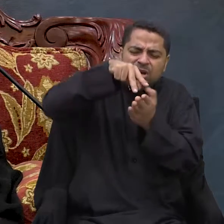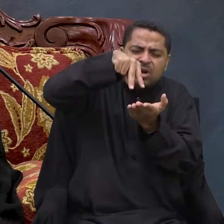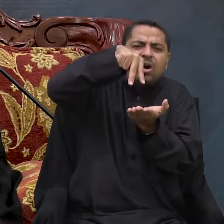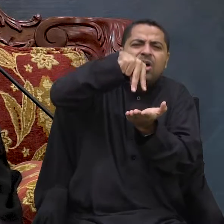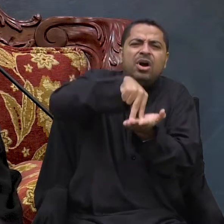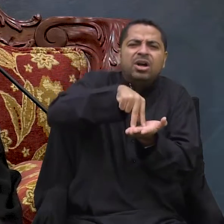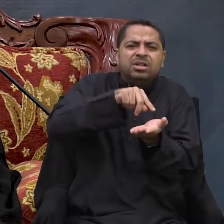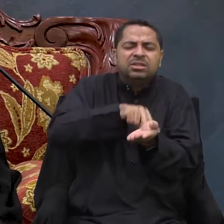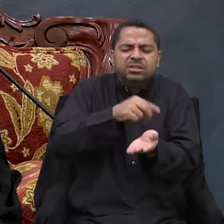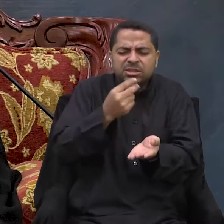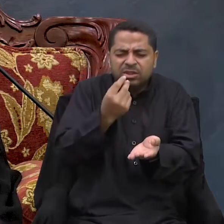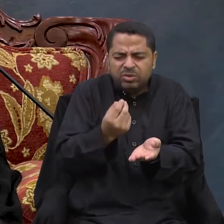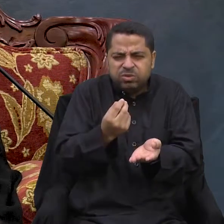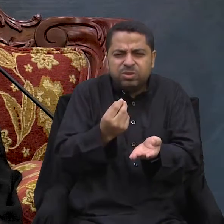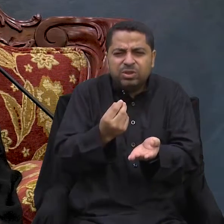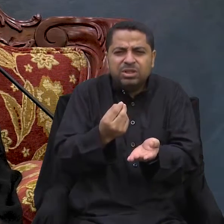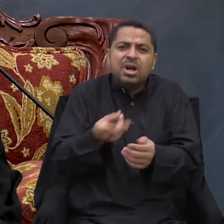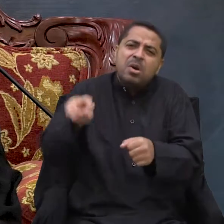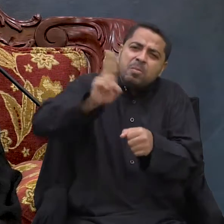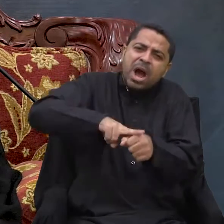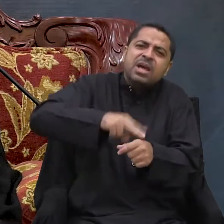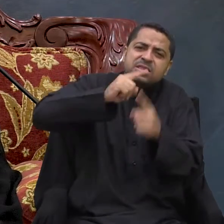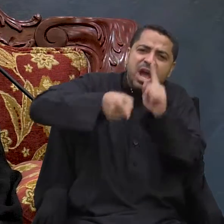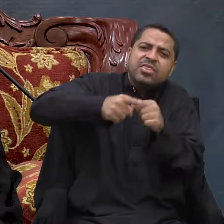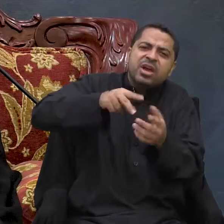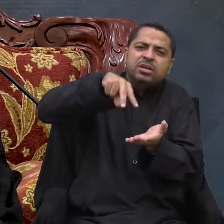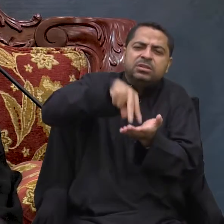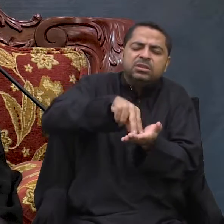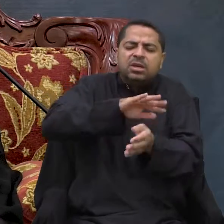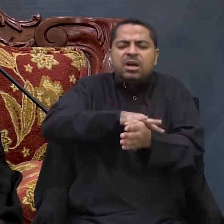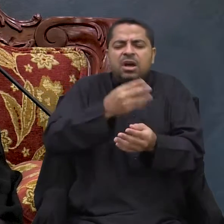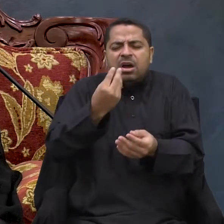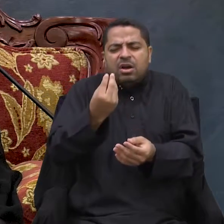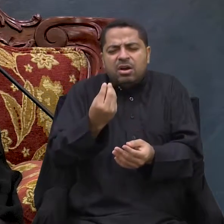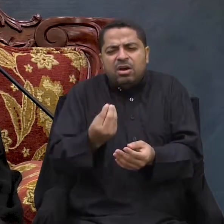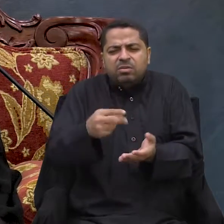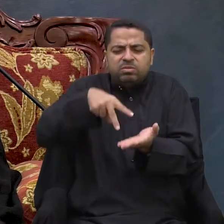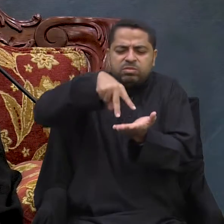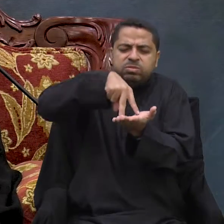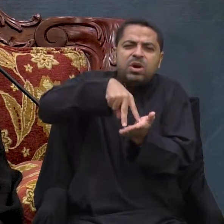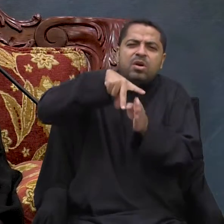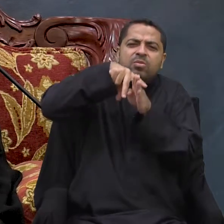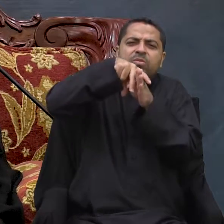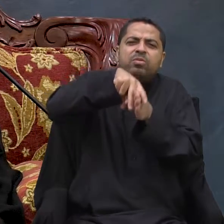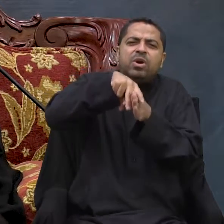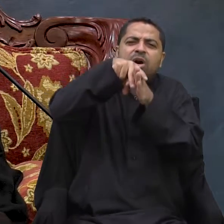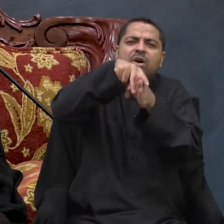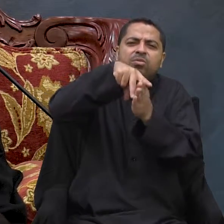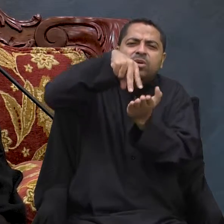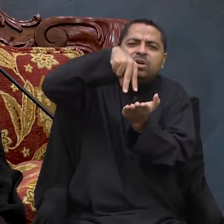قليلا لكي يعاود الكرة والحملة عليهم.